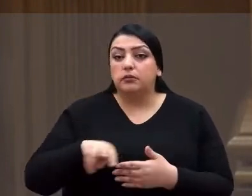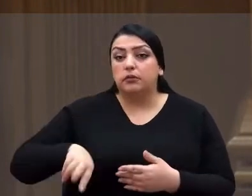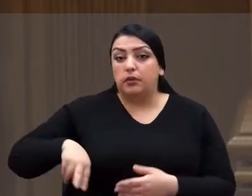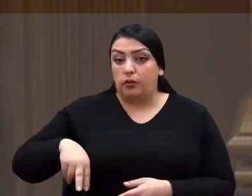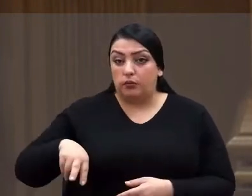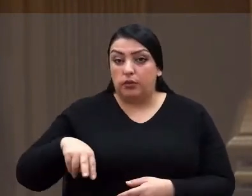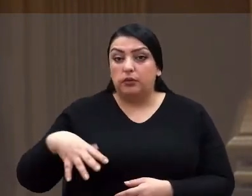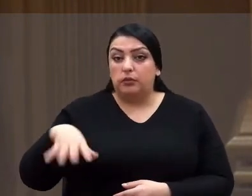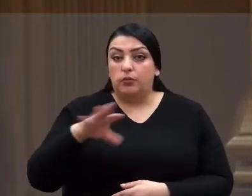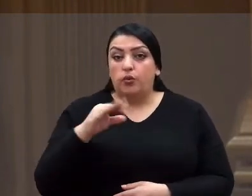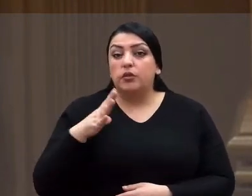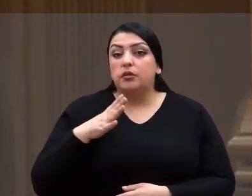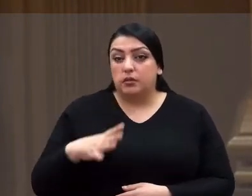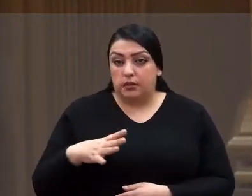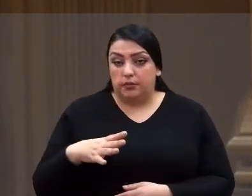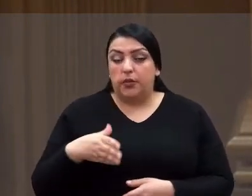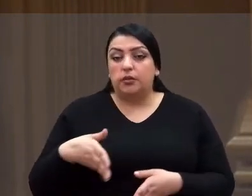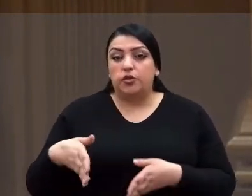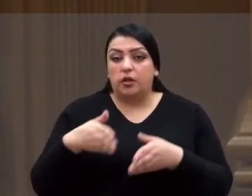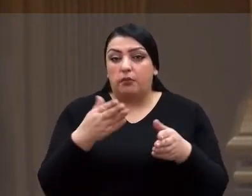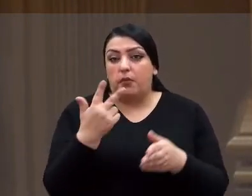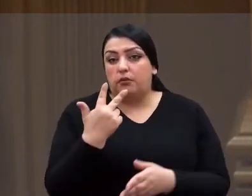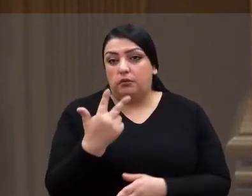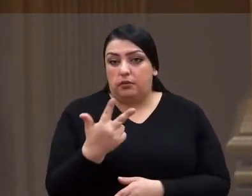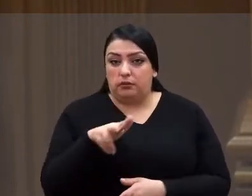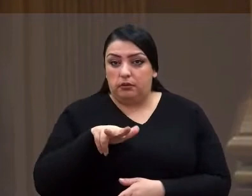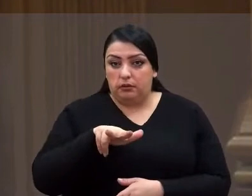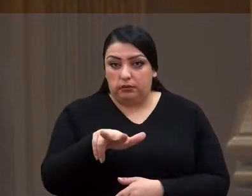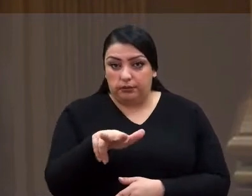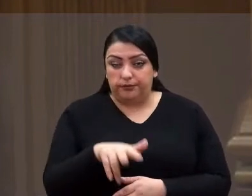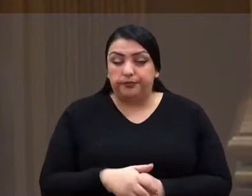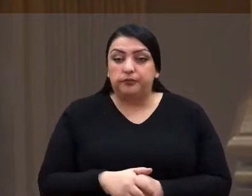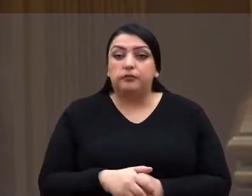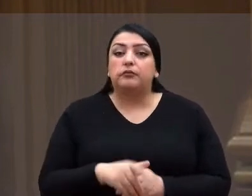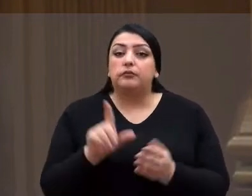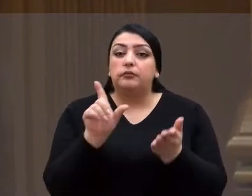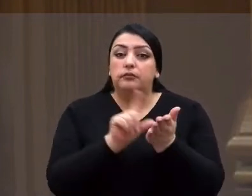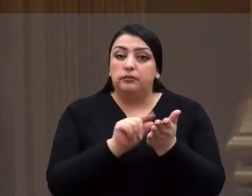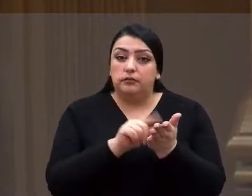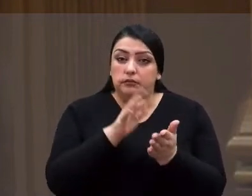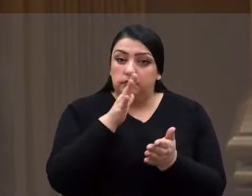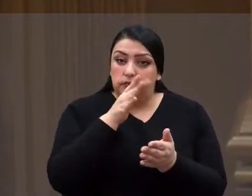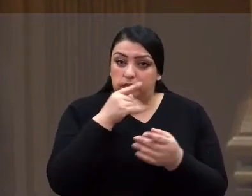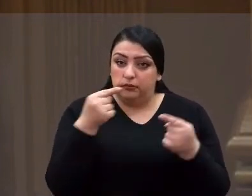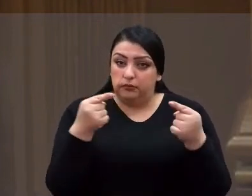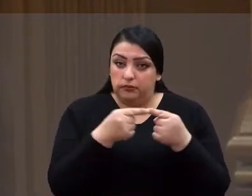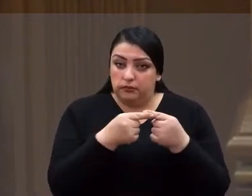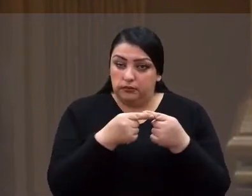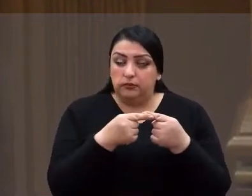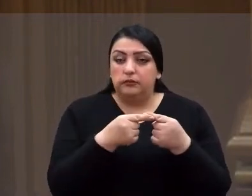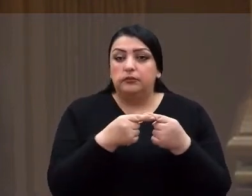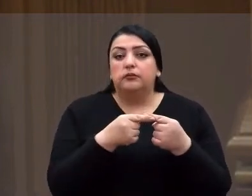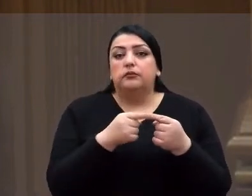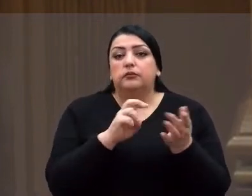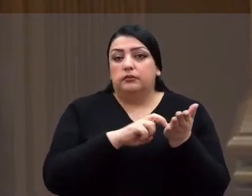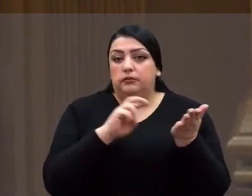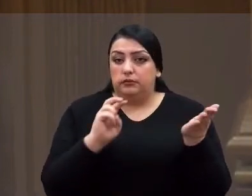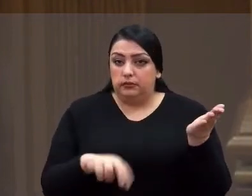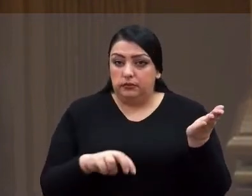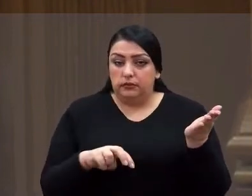լինելու գնալ երեք ճանապարհներից մեկով. կենսաթոշակային տարիքը հասած աշխատողին թողնել